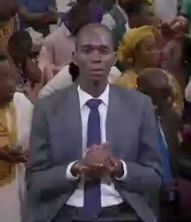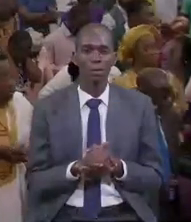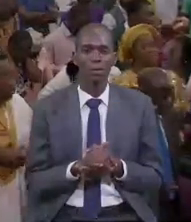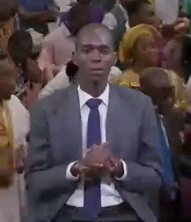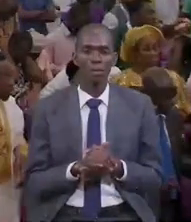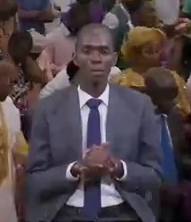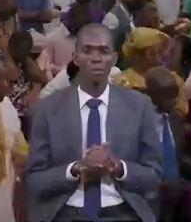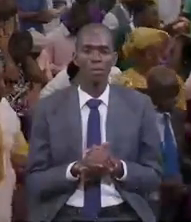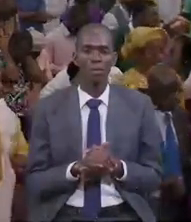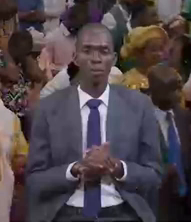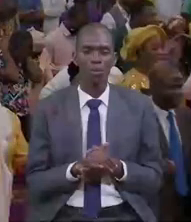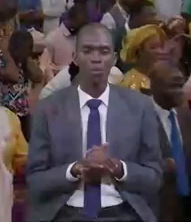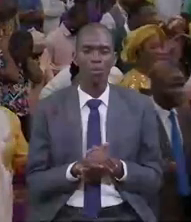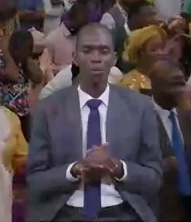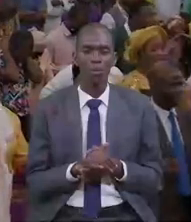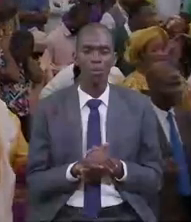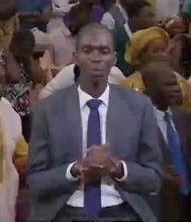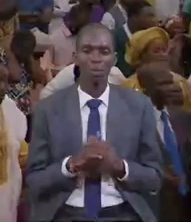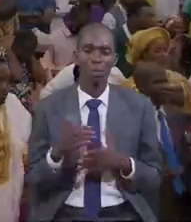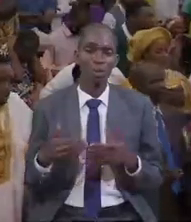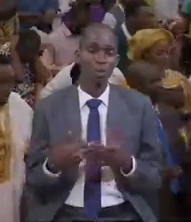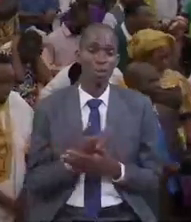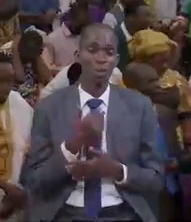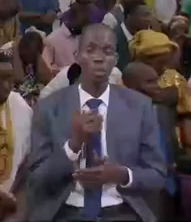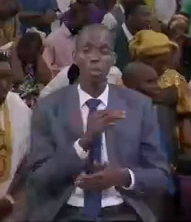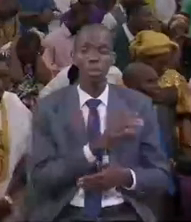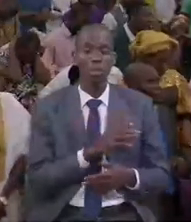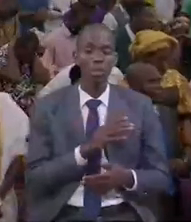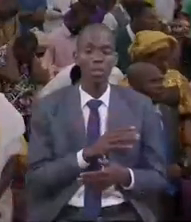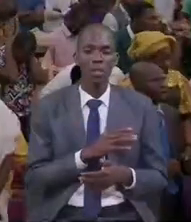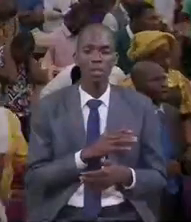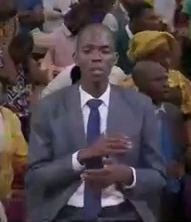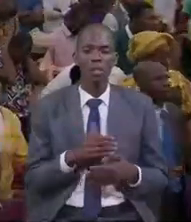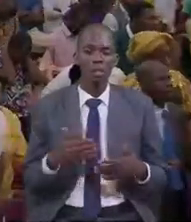Un nouveau caractère, une nouvelle conduite,